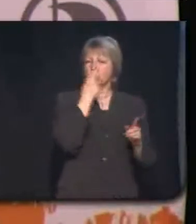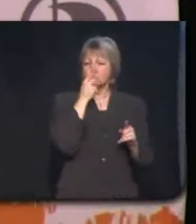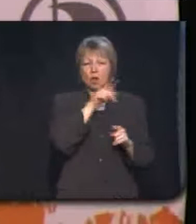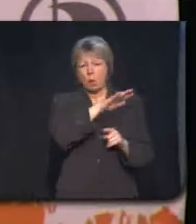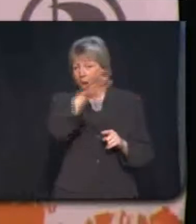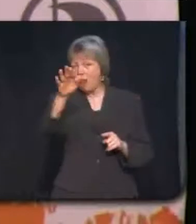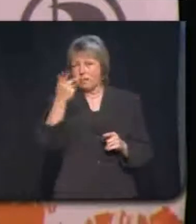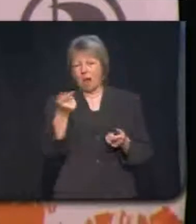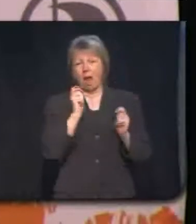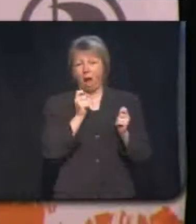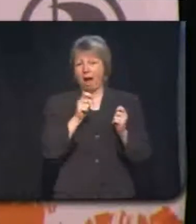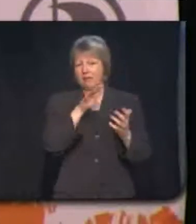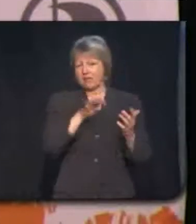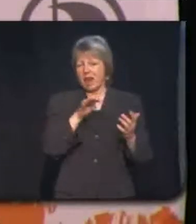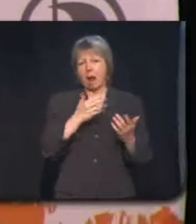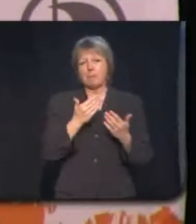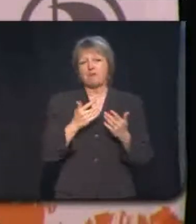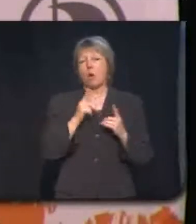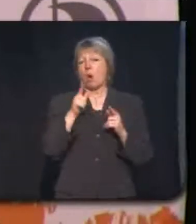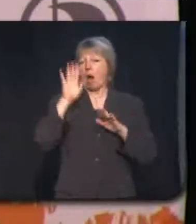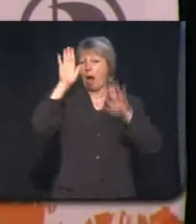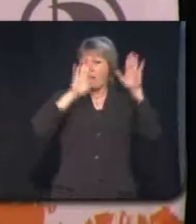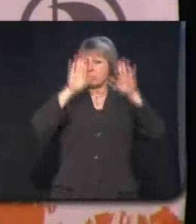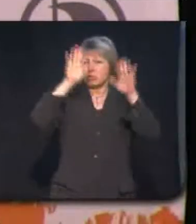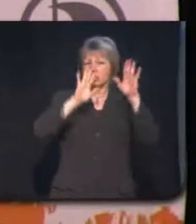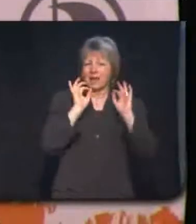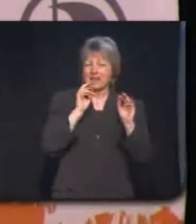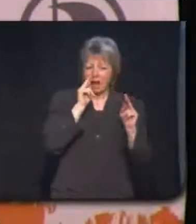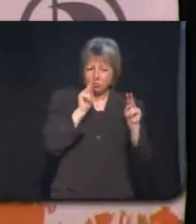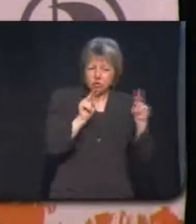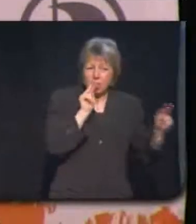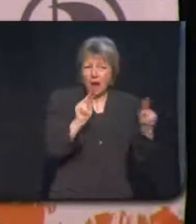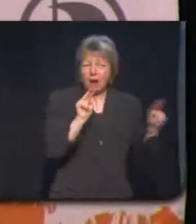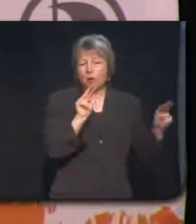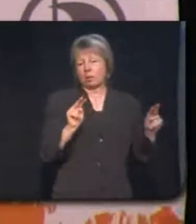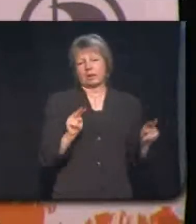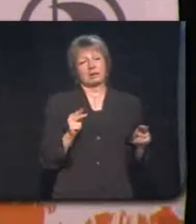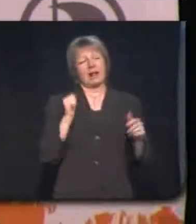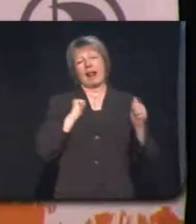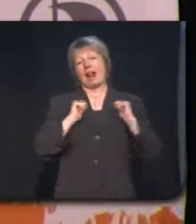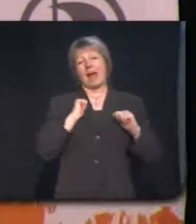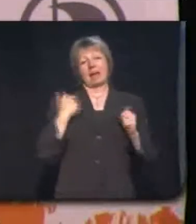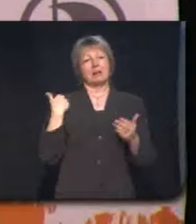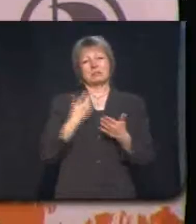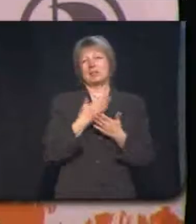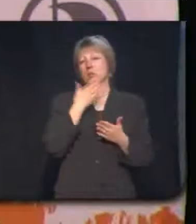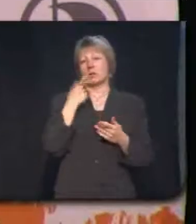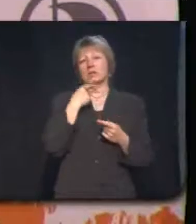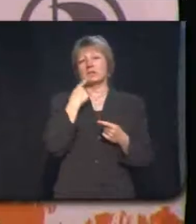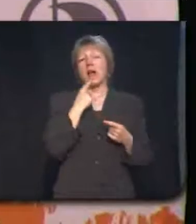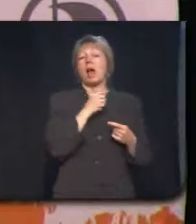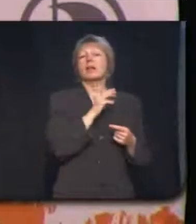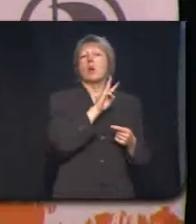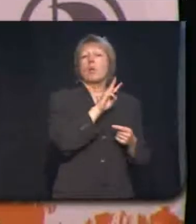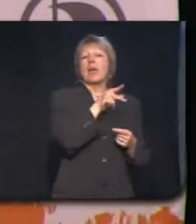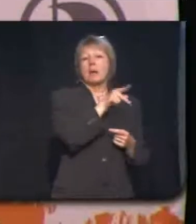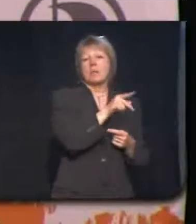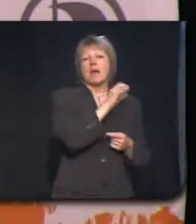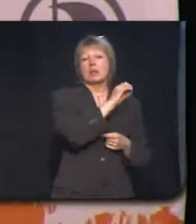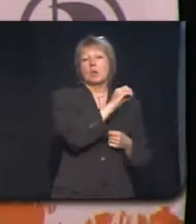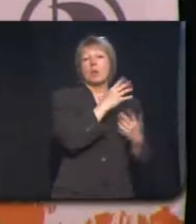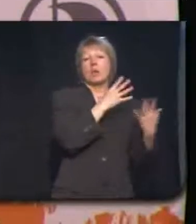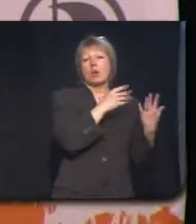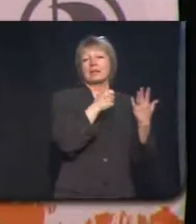anschauen schaut die euch an bevor ihr abstimmt und schaut auch mal das ist leider noch nicht gefallen bei WP 96 das sind drei